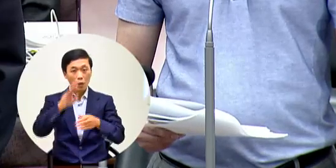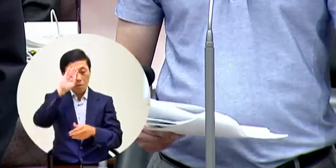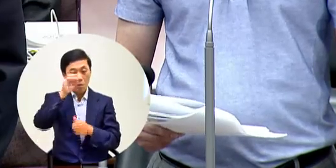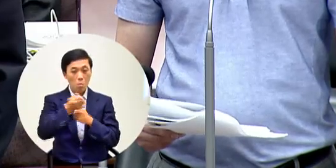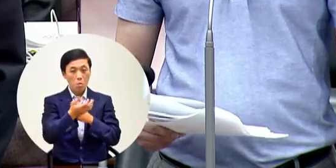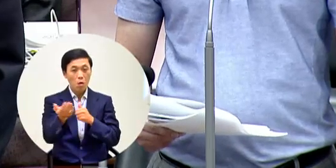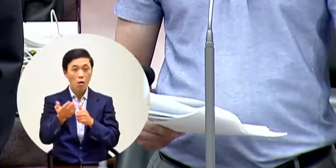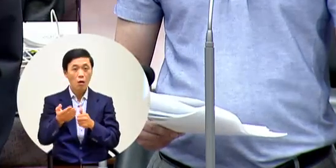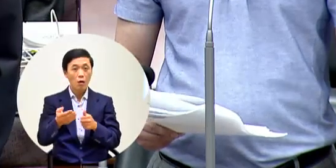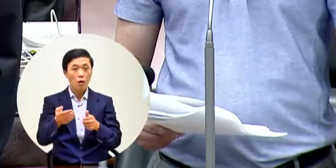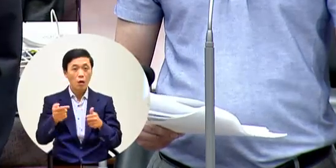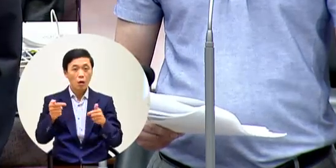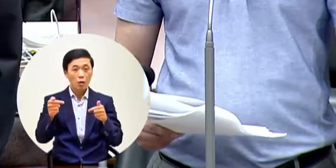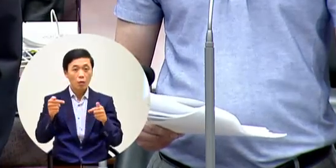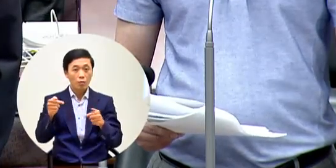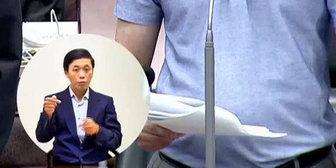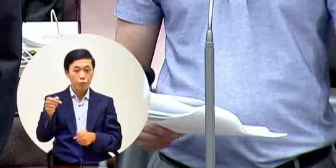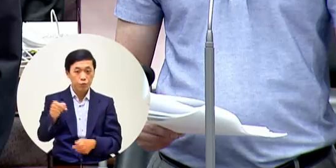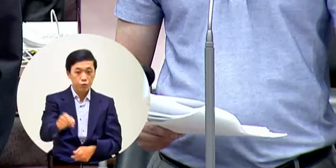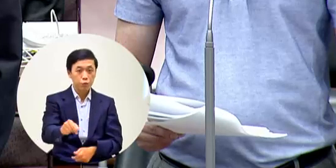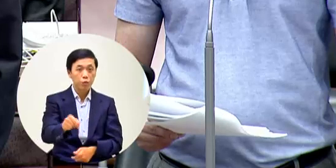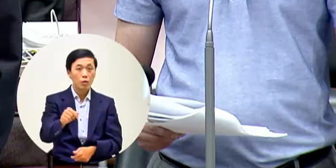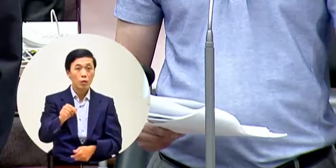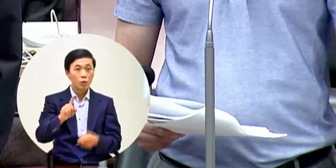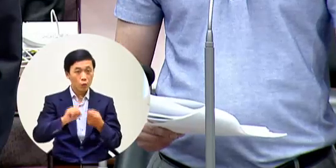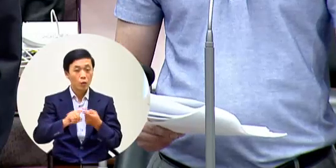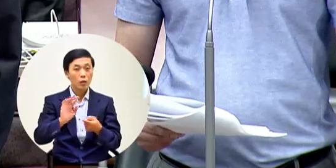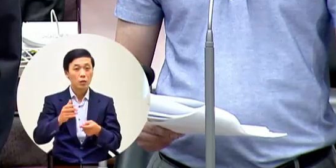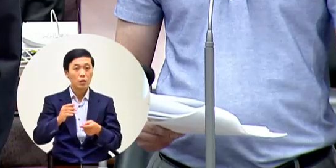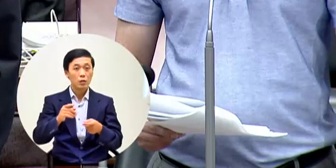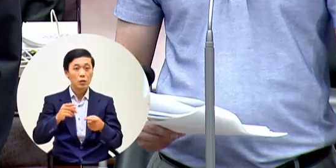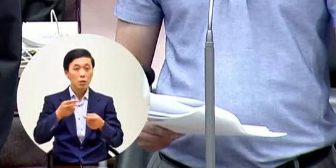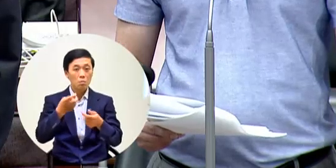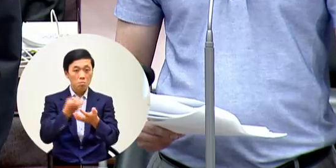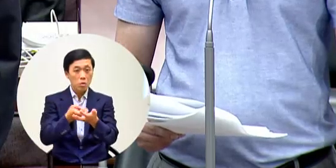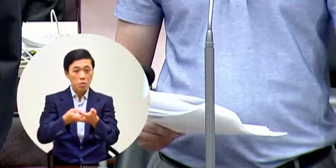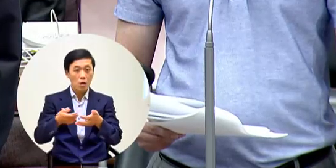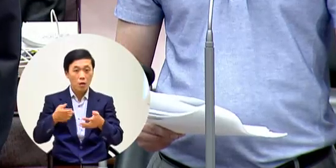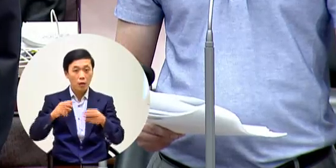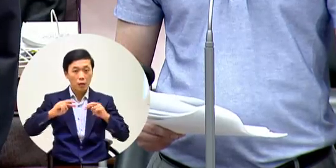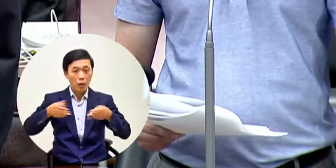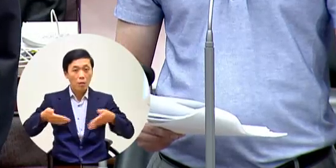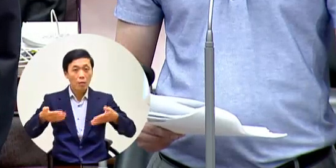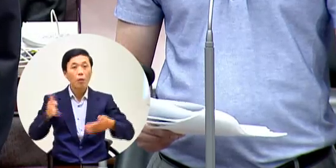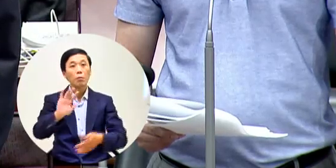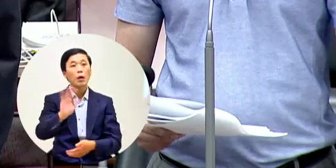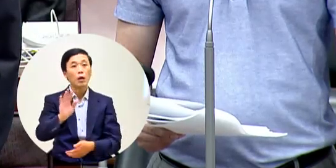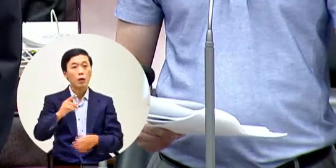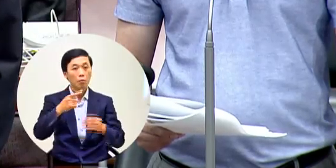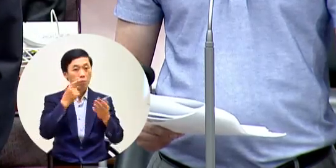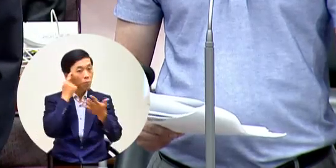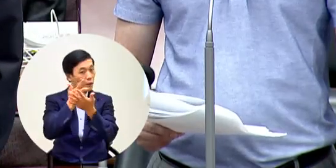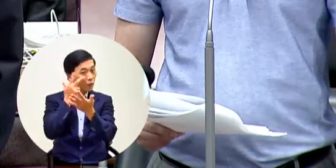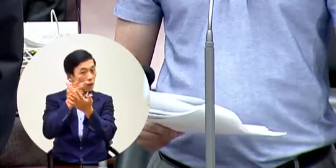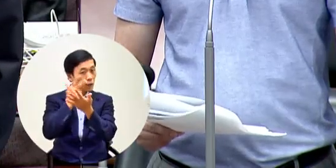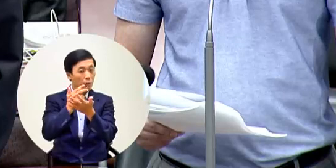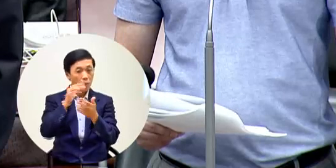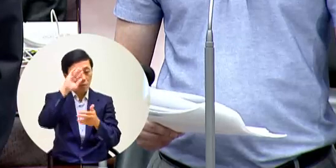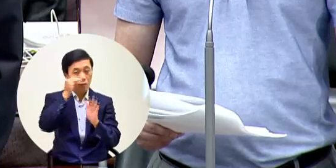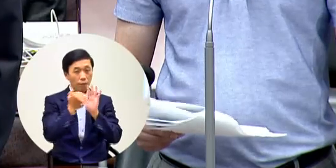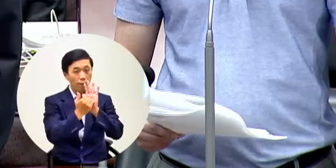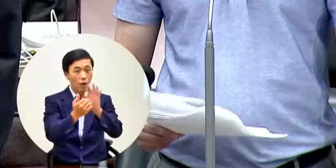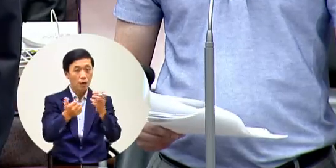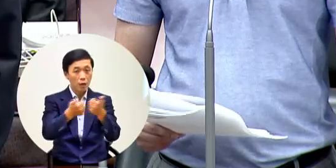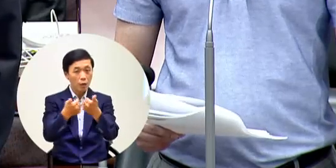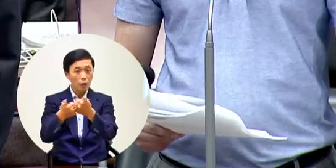松懈的情况之下，我们在每个礼拜一的这一个防疫汇报里面，我都是希望透过我们的